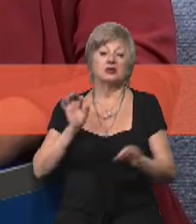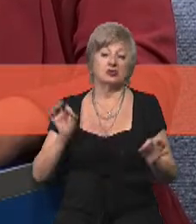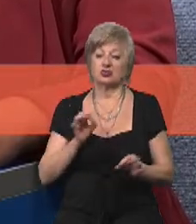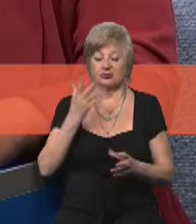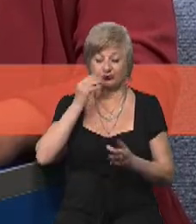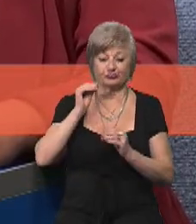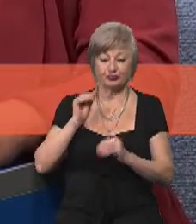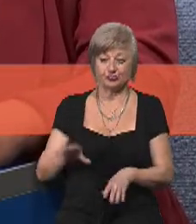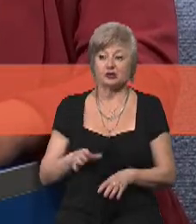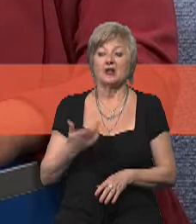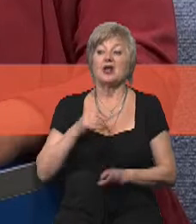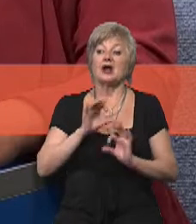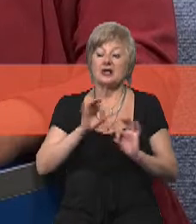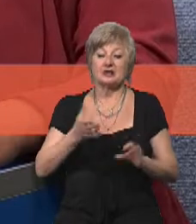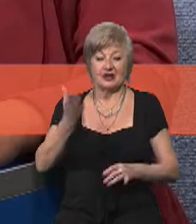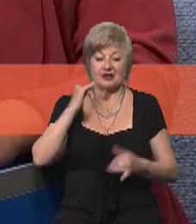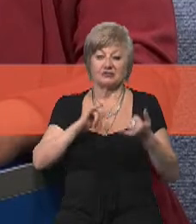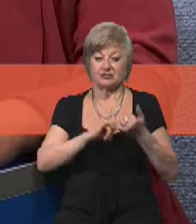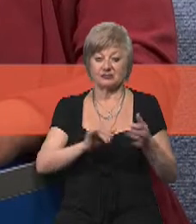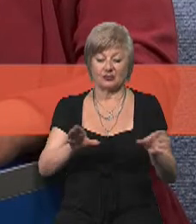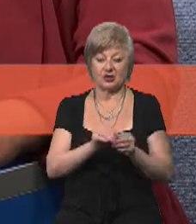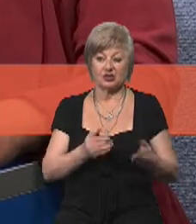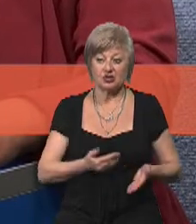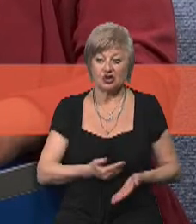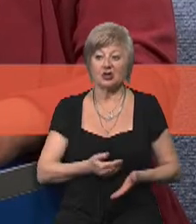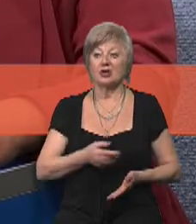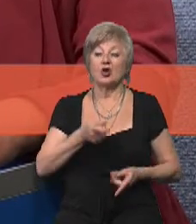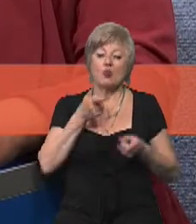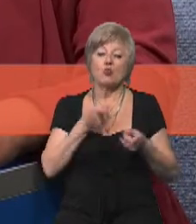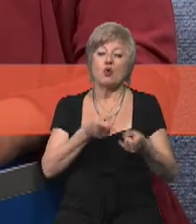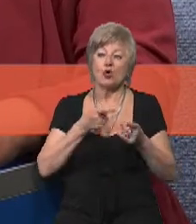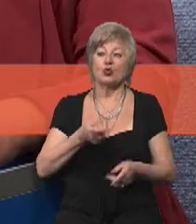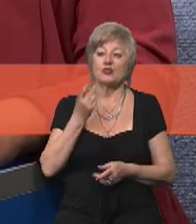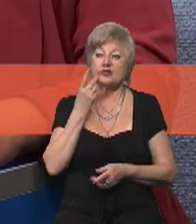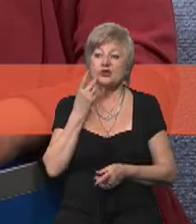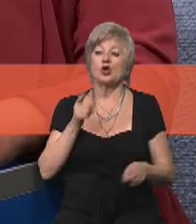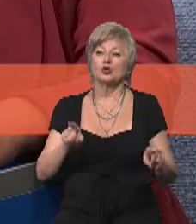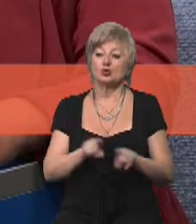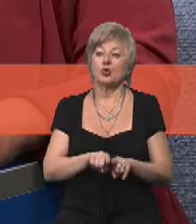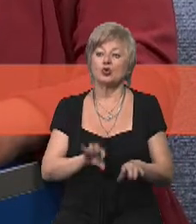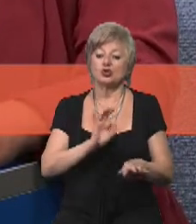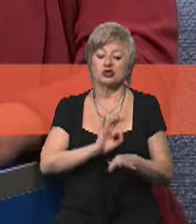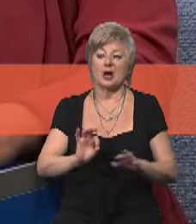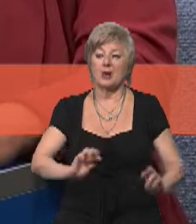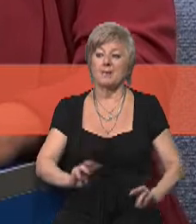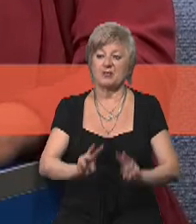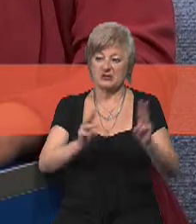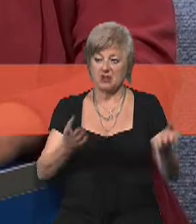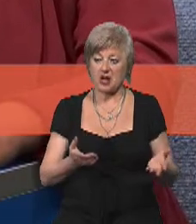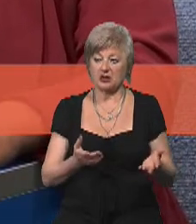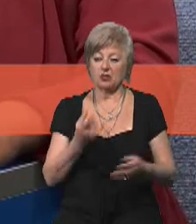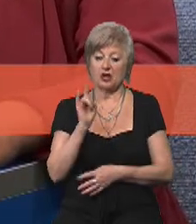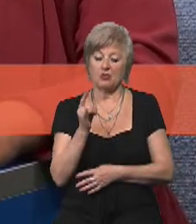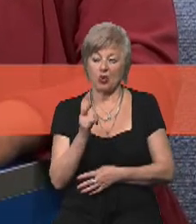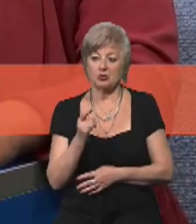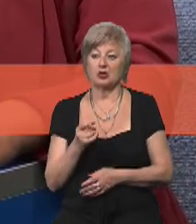що колишній співмешканець, він їй погрожує тим, що він теж підпалює